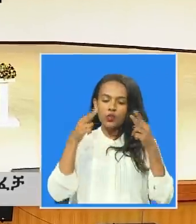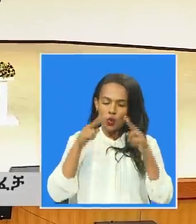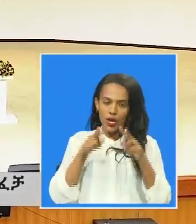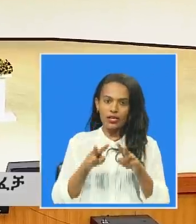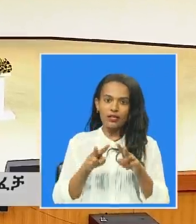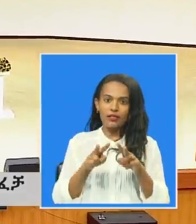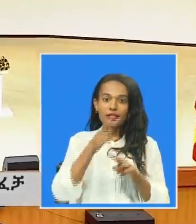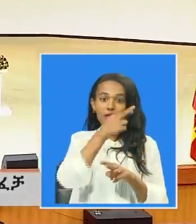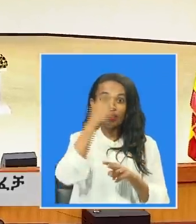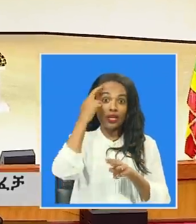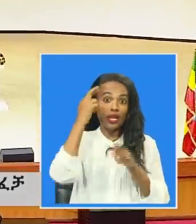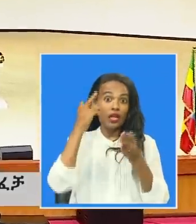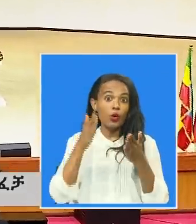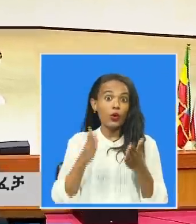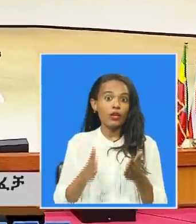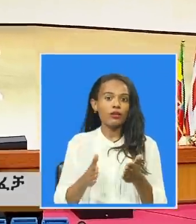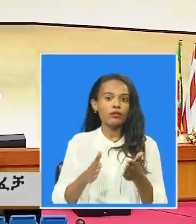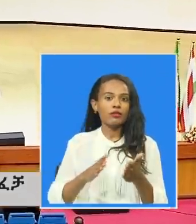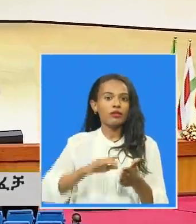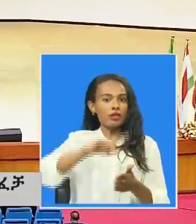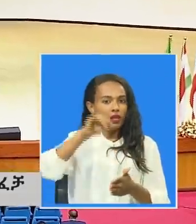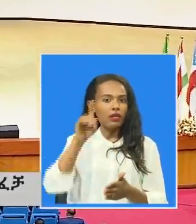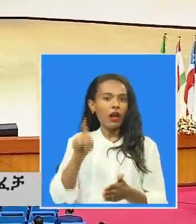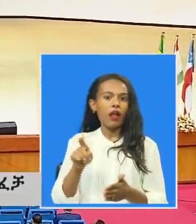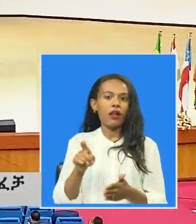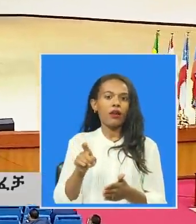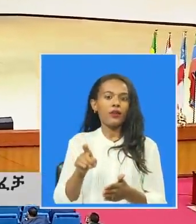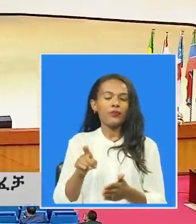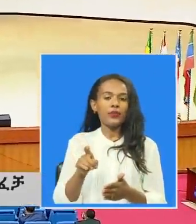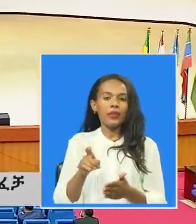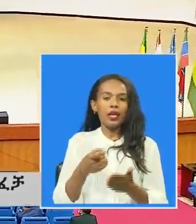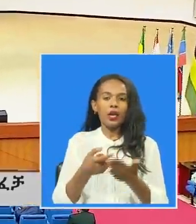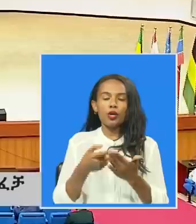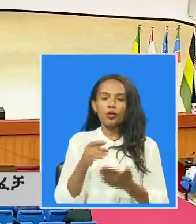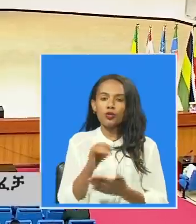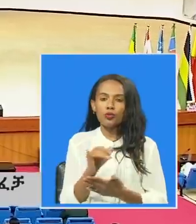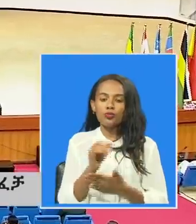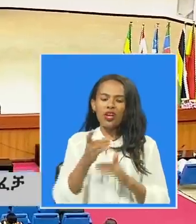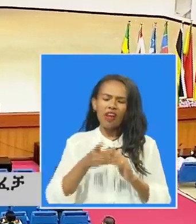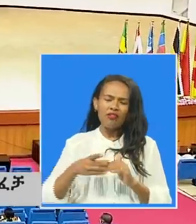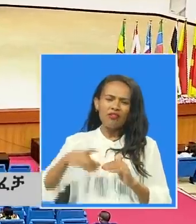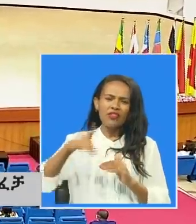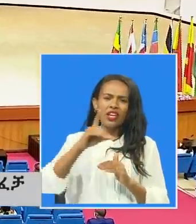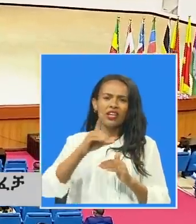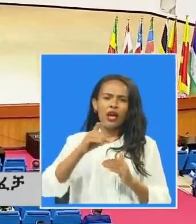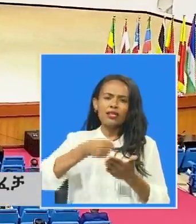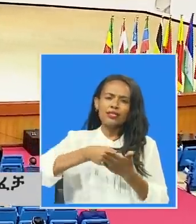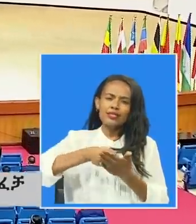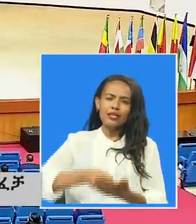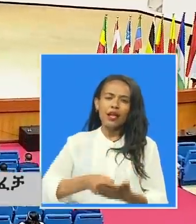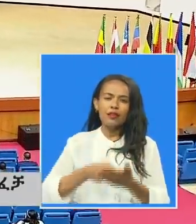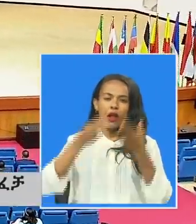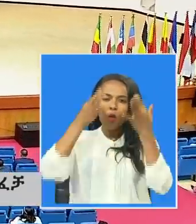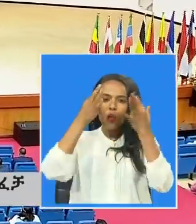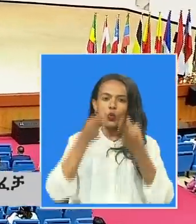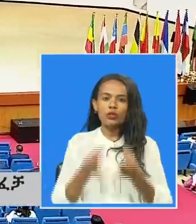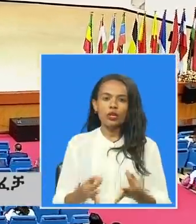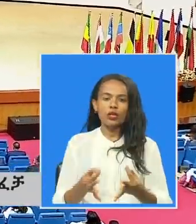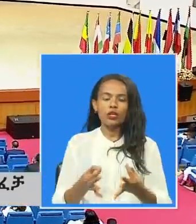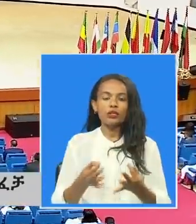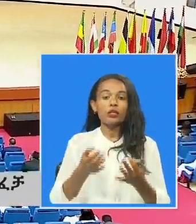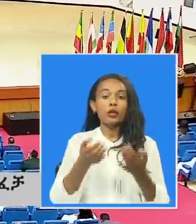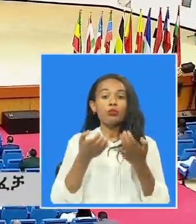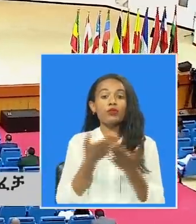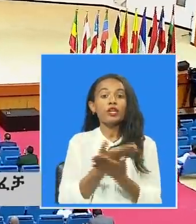አስተዋይነትንና ምክንያታዊነትን ይጠይቃል። እንዲሁም ከፍተኛ ጽናትንና ቁርጠኝነትን